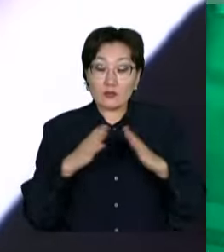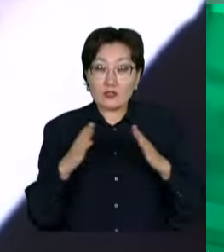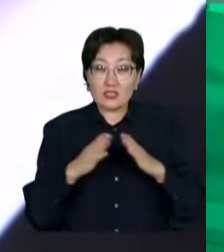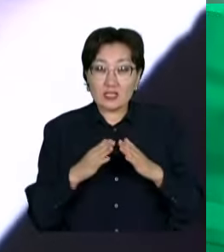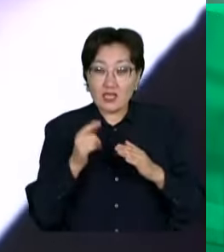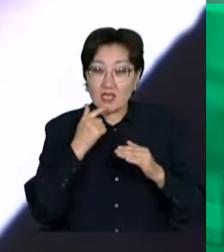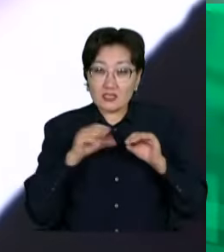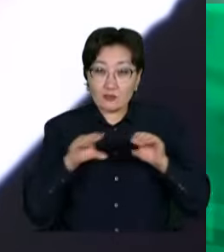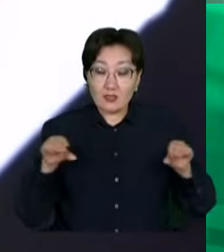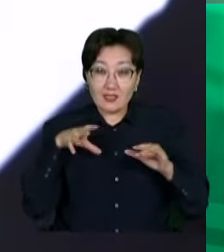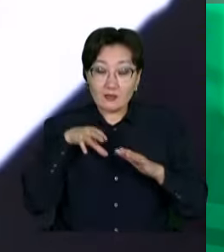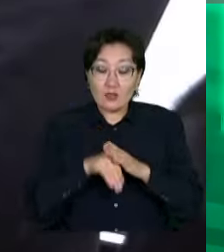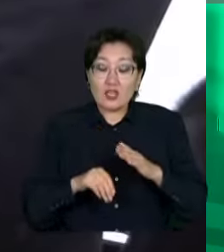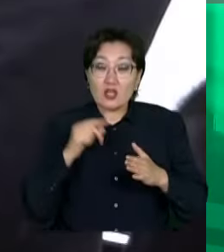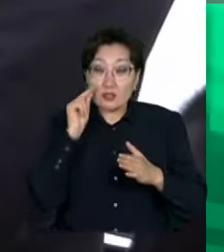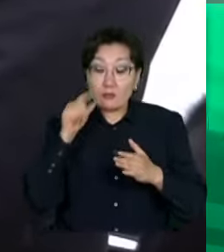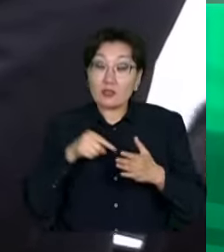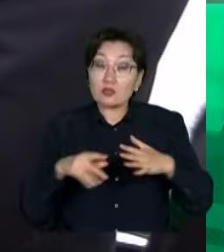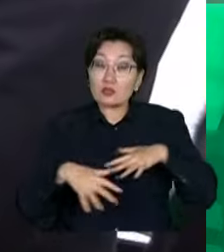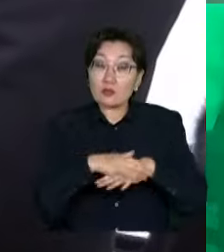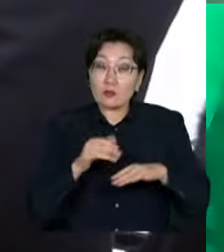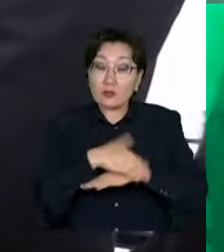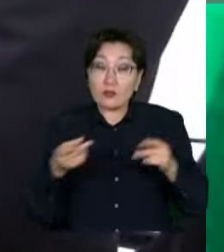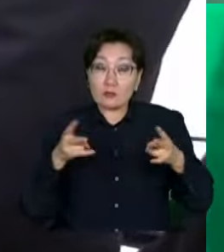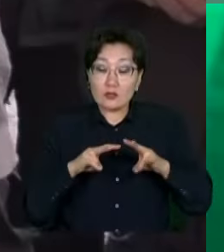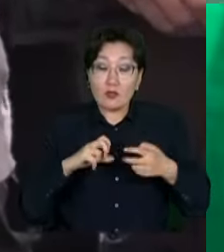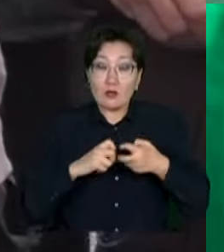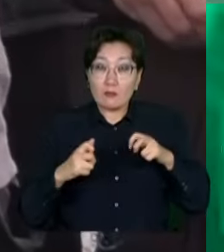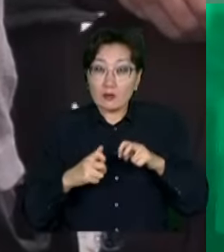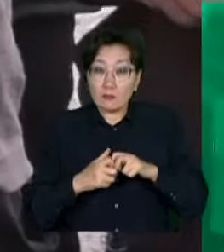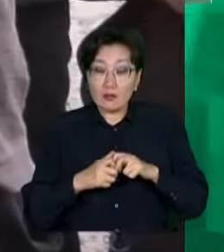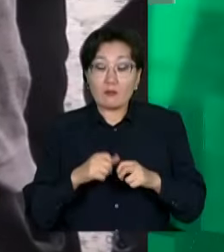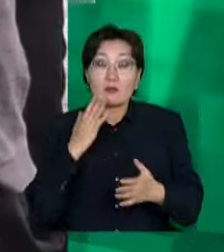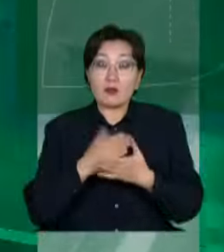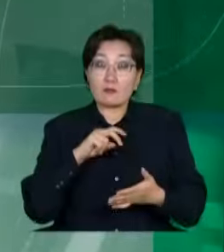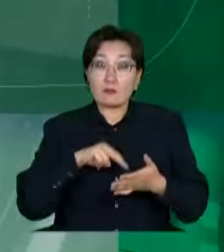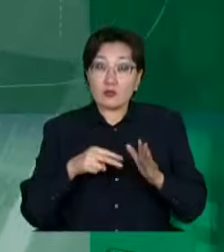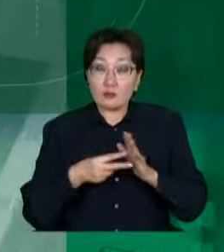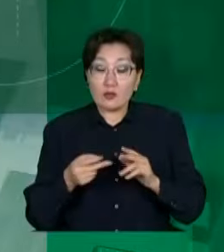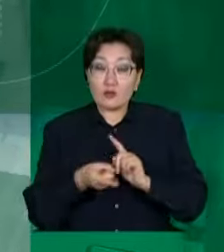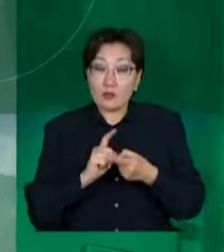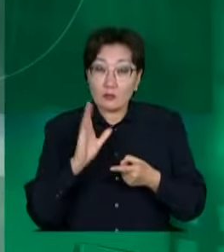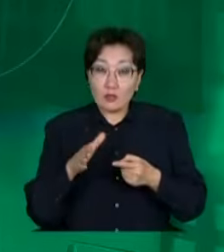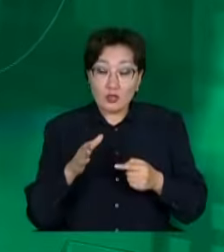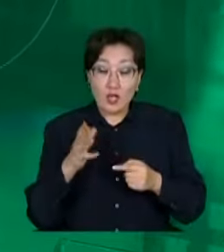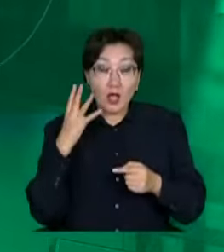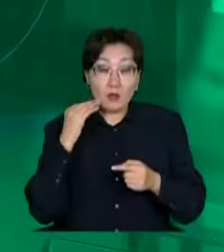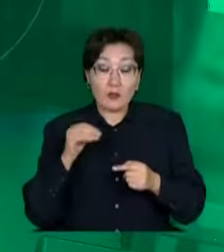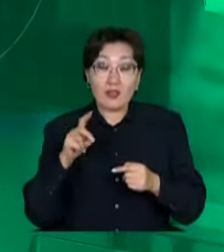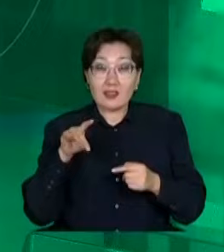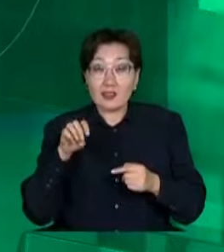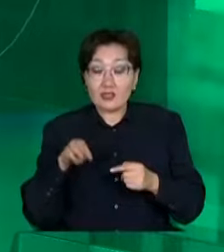сызыққа енген Шымкент жұрты далада қалуы мүмкін. Бас ауыртқан бас жоспар өзгере ме? Алматыдағы LRT